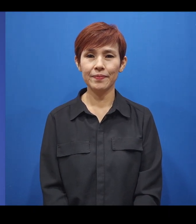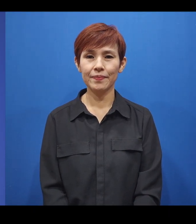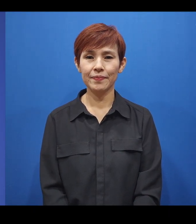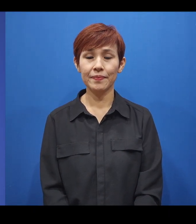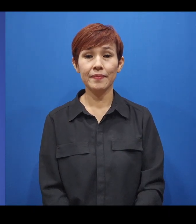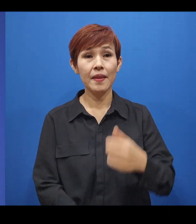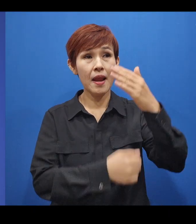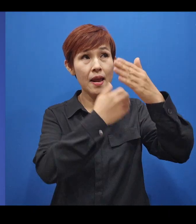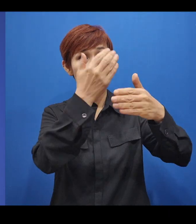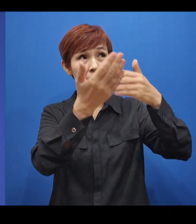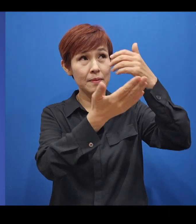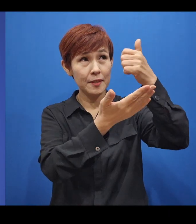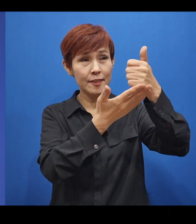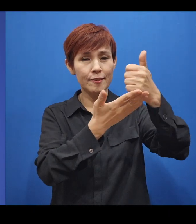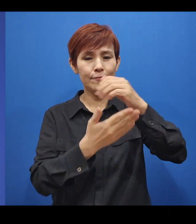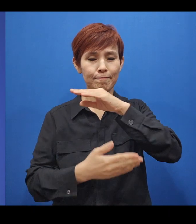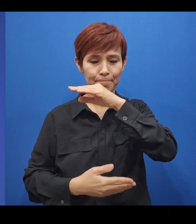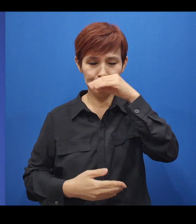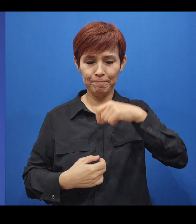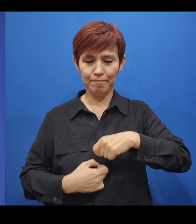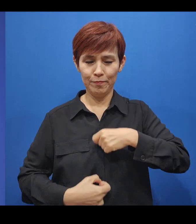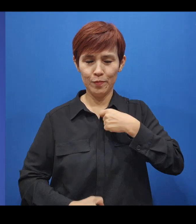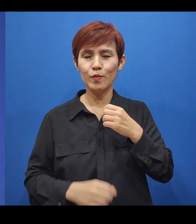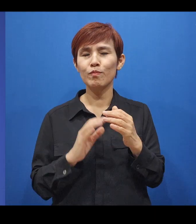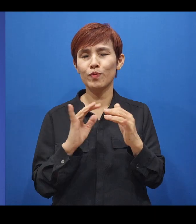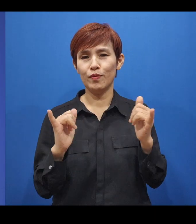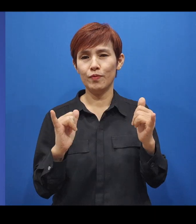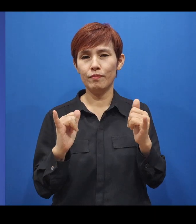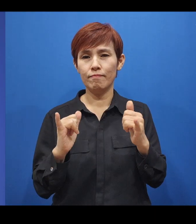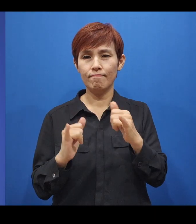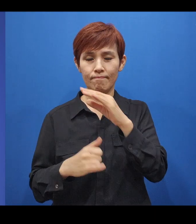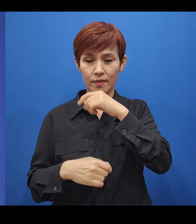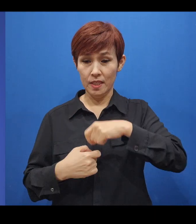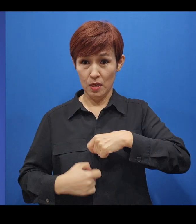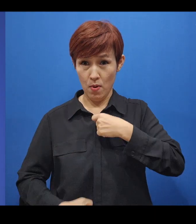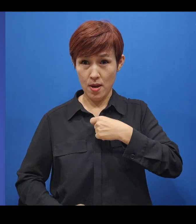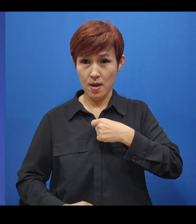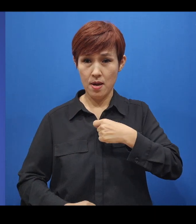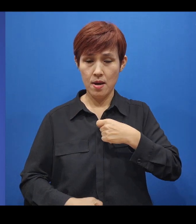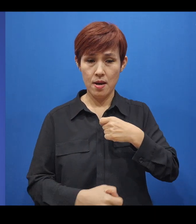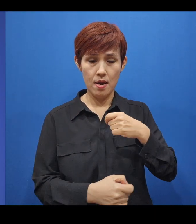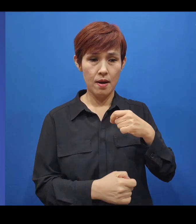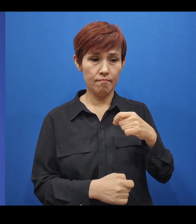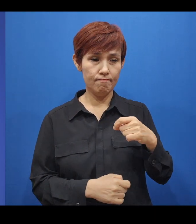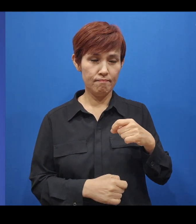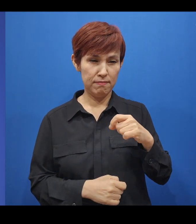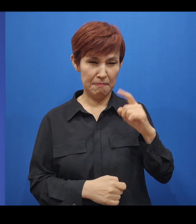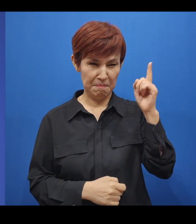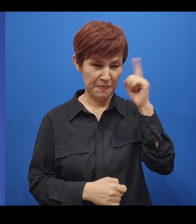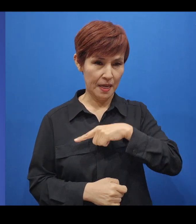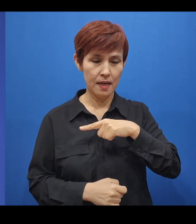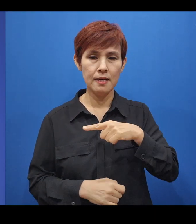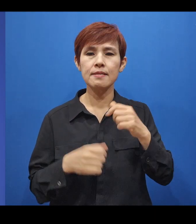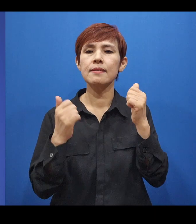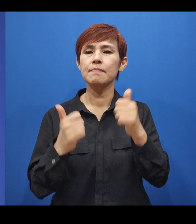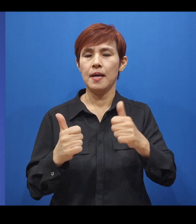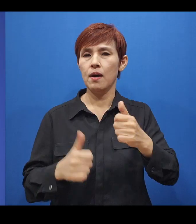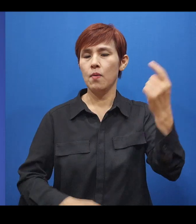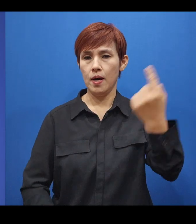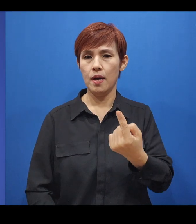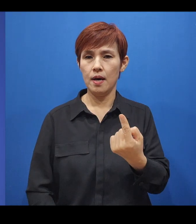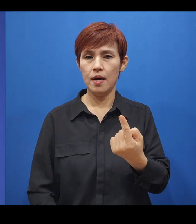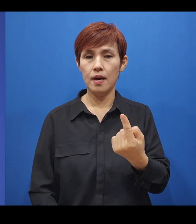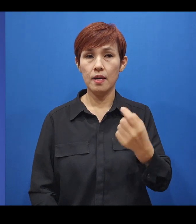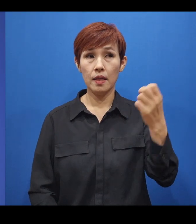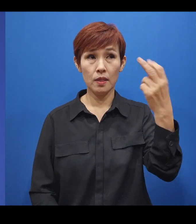우리 하나님 아버지는 의로운 분이셔서 의와 불의를 반드시 심판하실 겁니다. 다시 오실 때